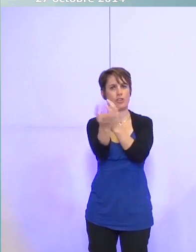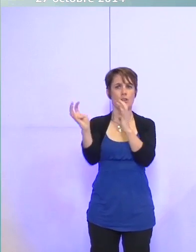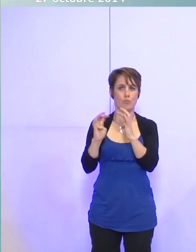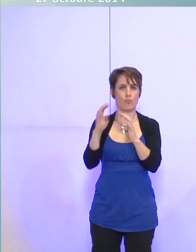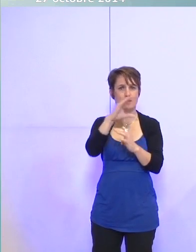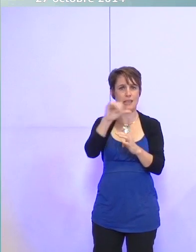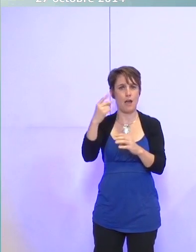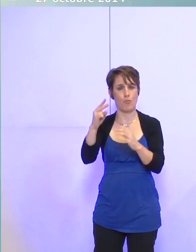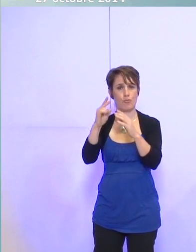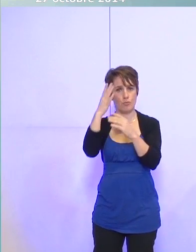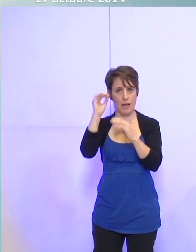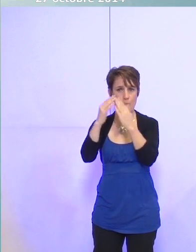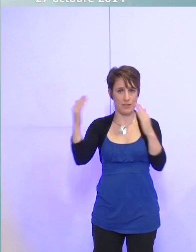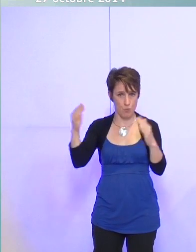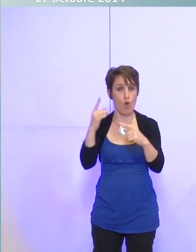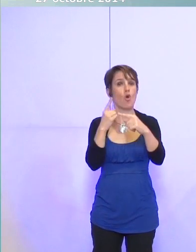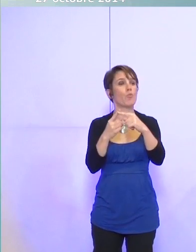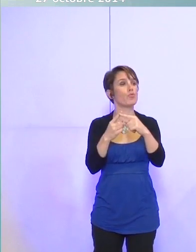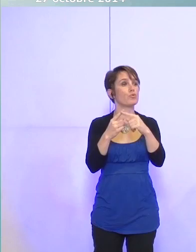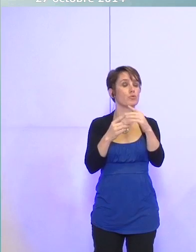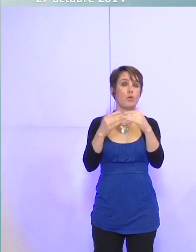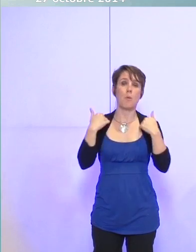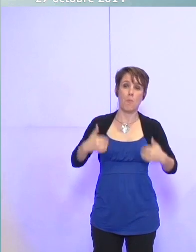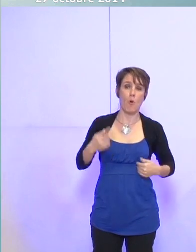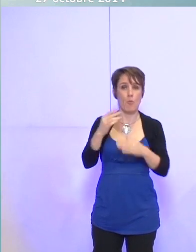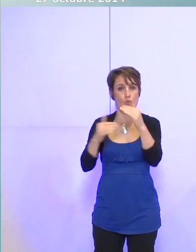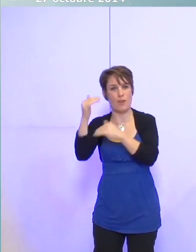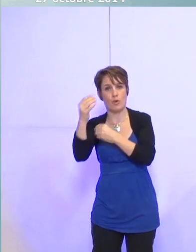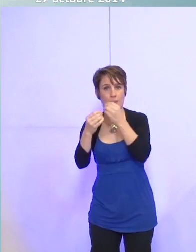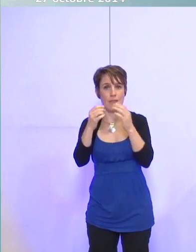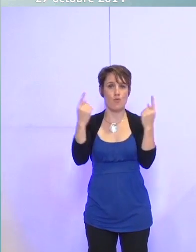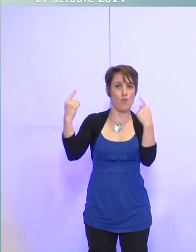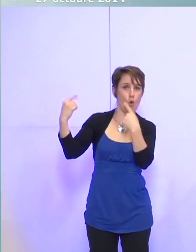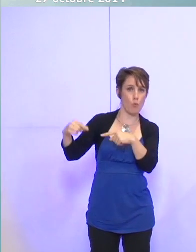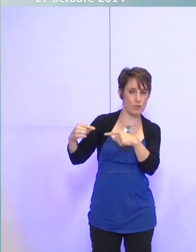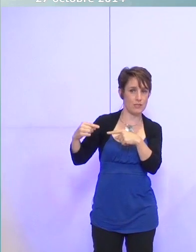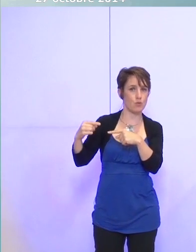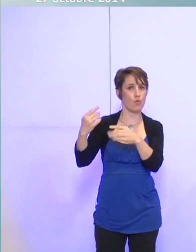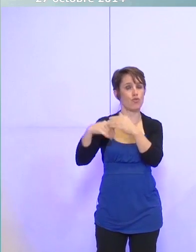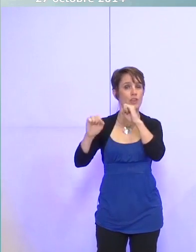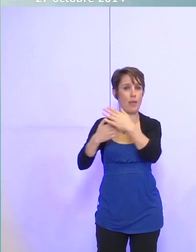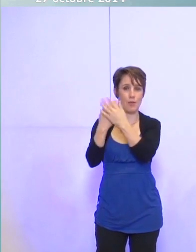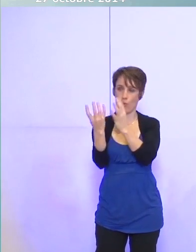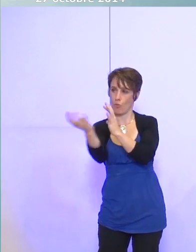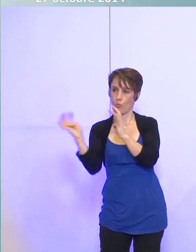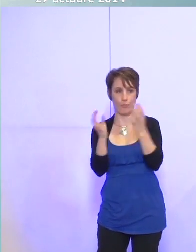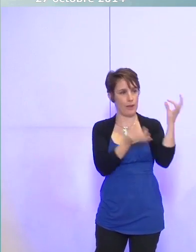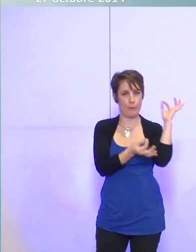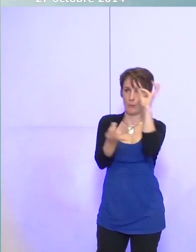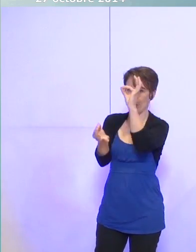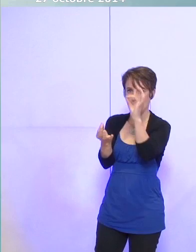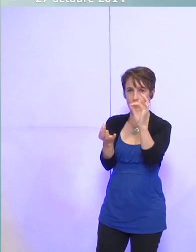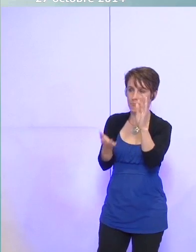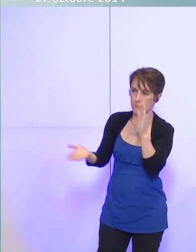qu'aux membres de la majorité et des oppositions siégeant aux commissions ressources et évaluation et métropolitaine. Ces scénarios vont